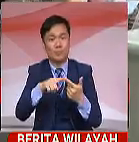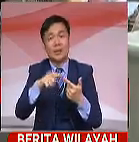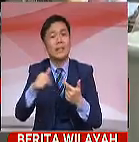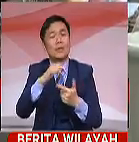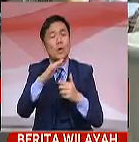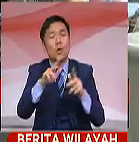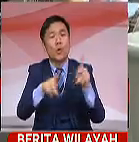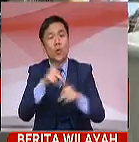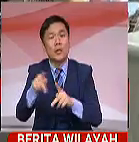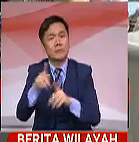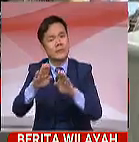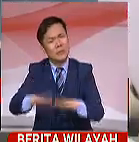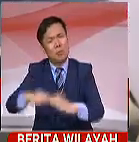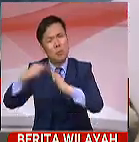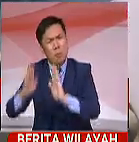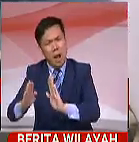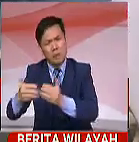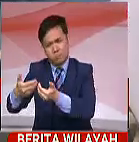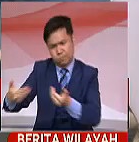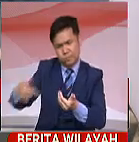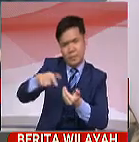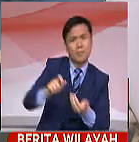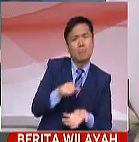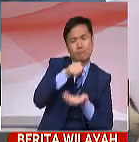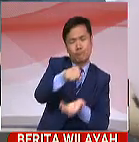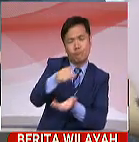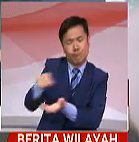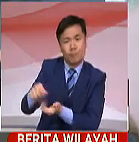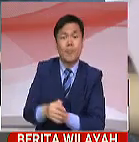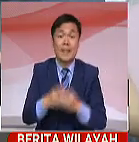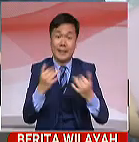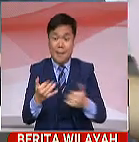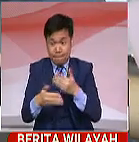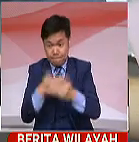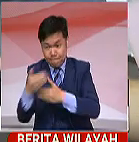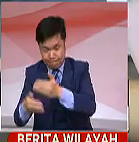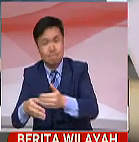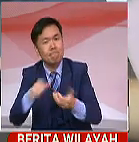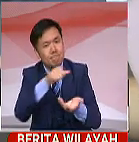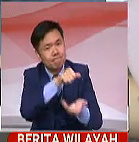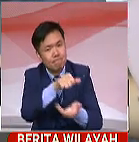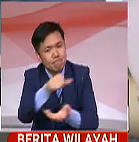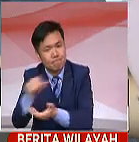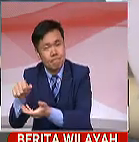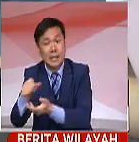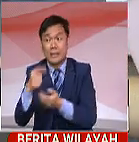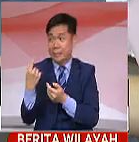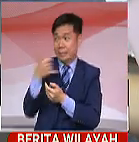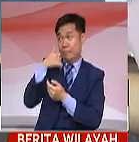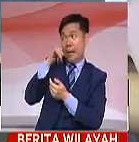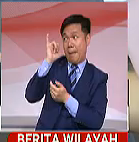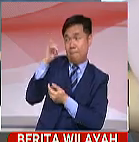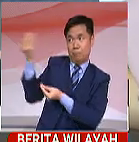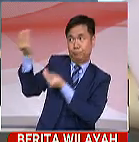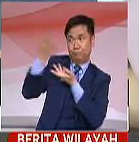perlu menjalani kuarantin di rumah. Oh, untuk yang 2.0 ni masih dalam proses pengagihan. Data yang saya dapat semalam kami